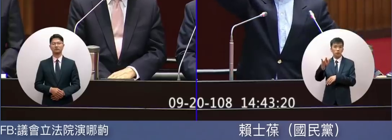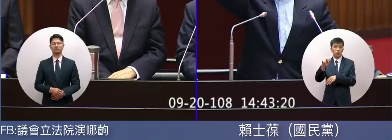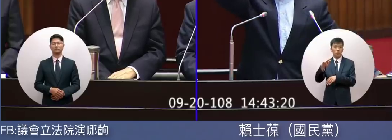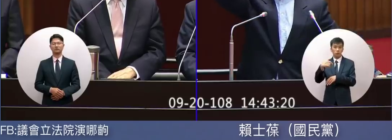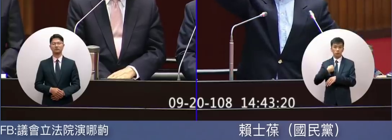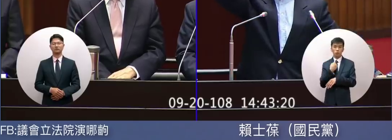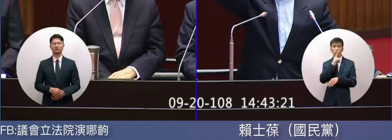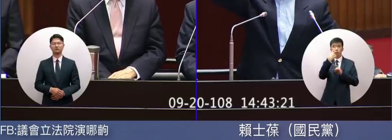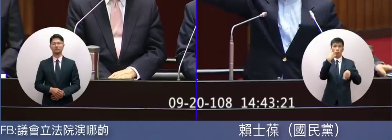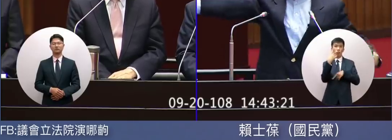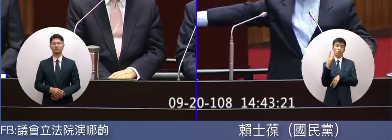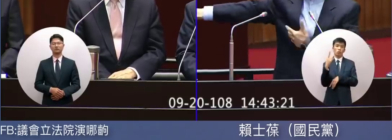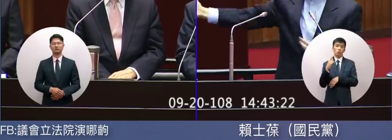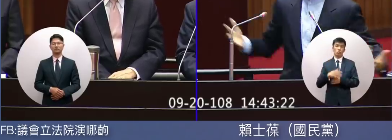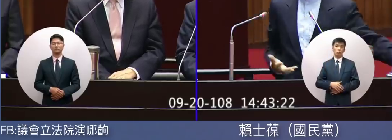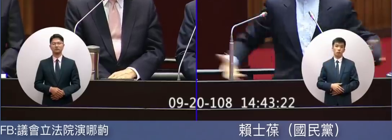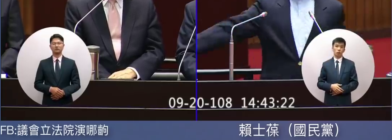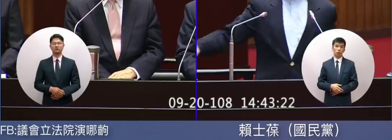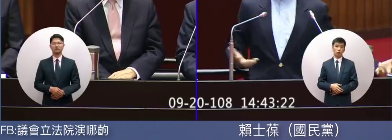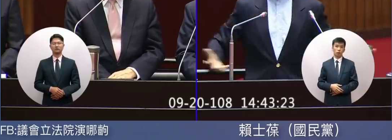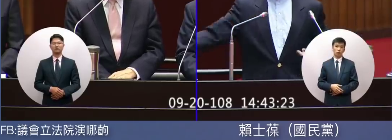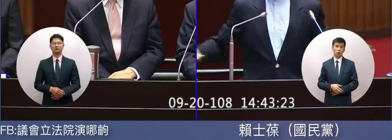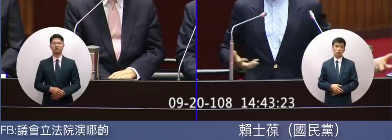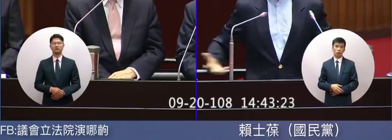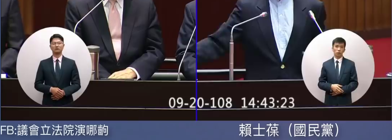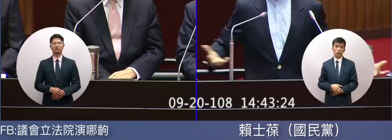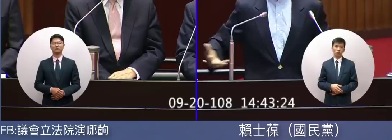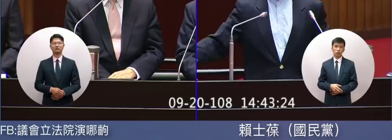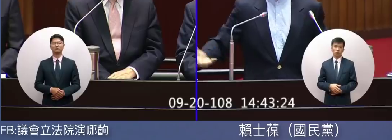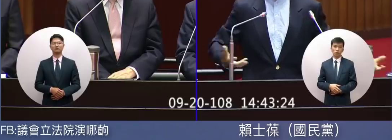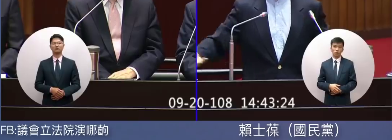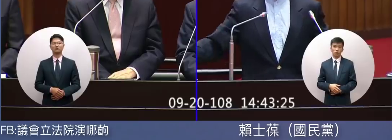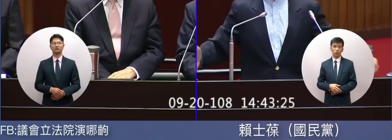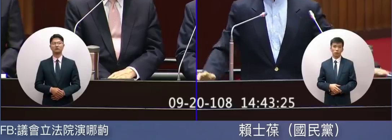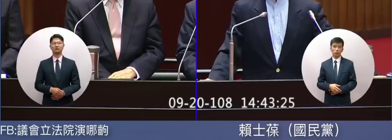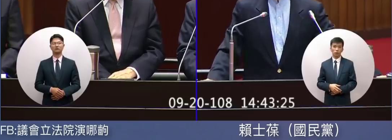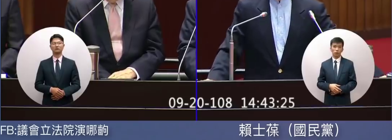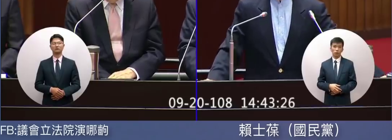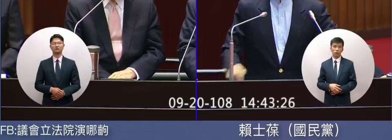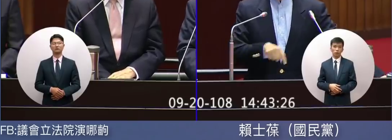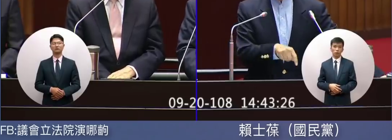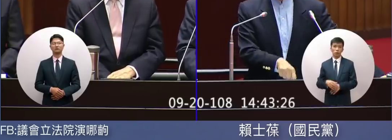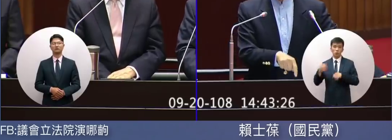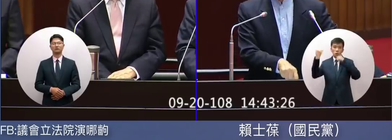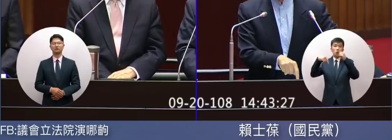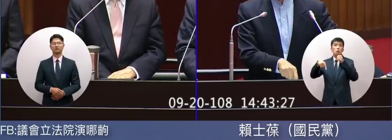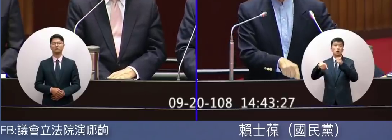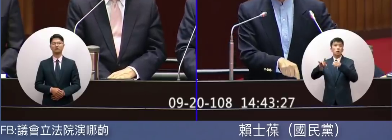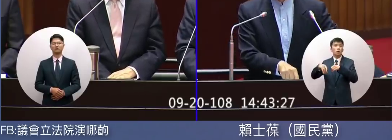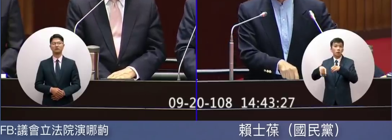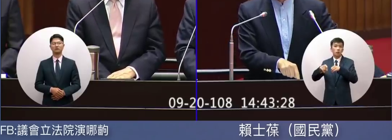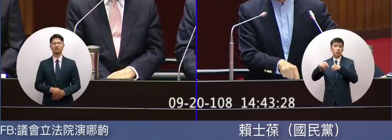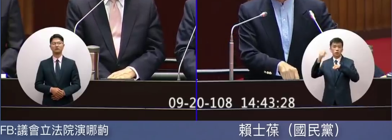我是咧，现在变成早上太太们跳舞的地方，这个叫蚊